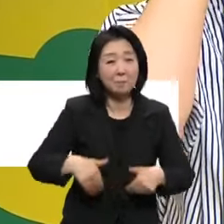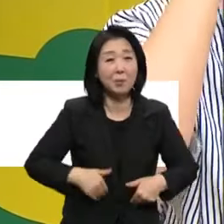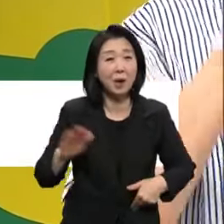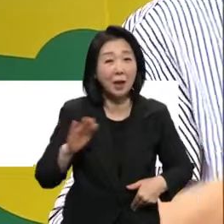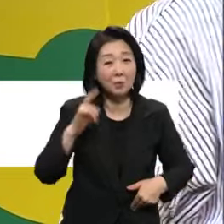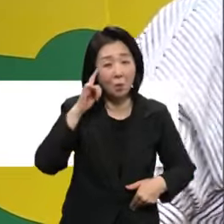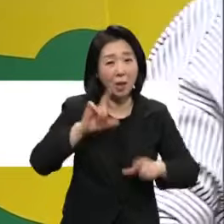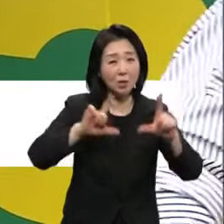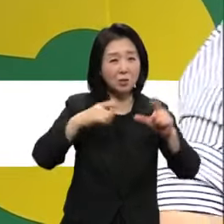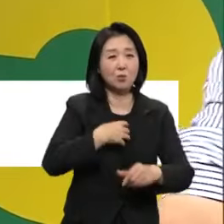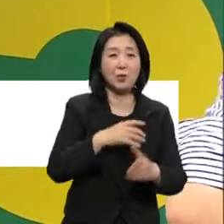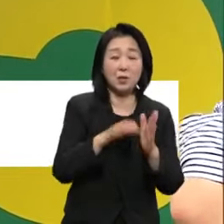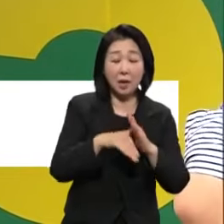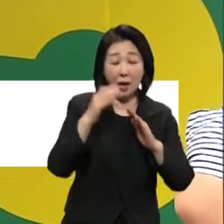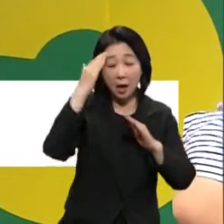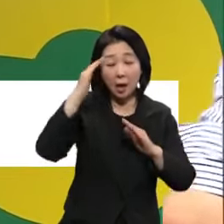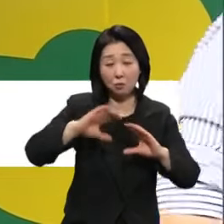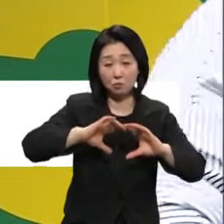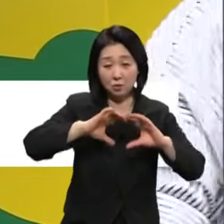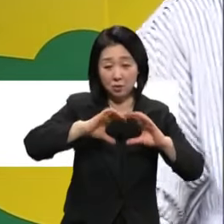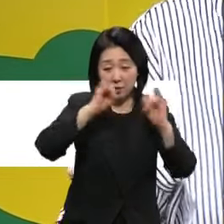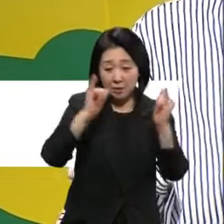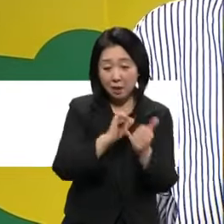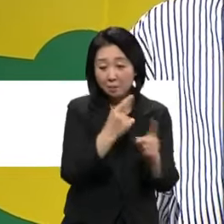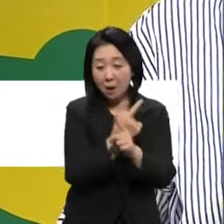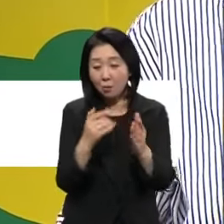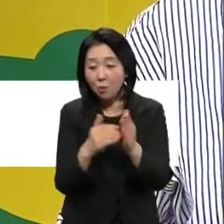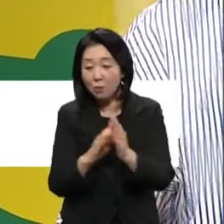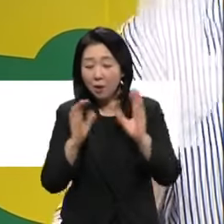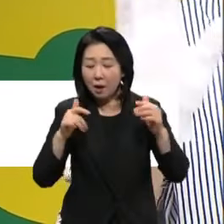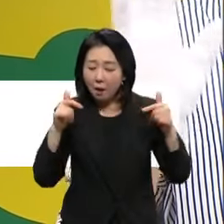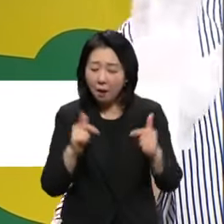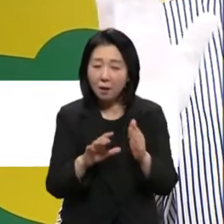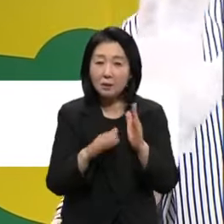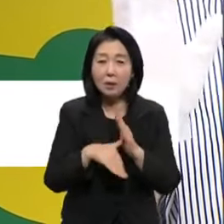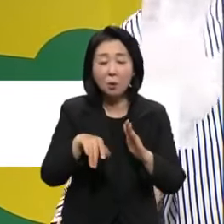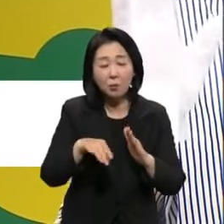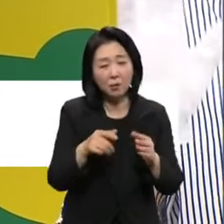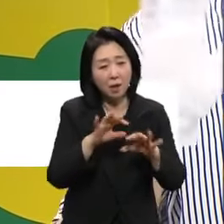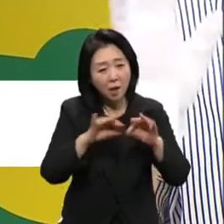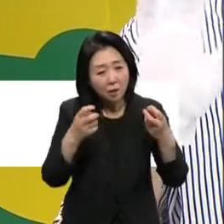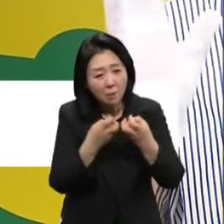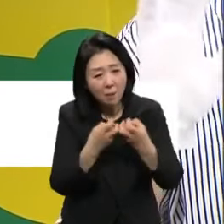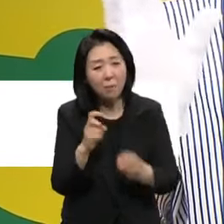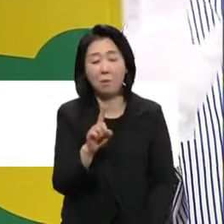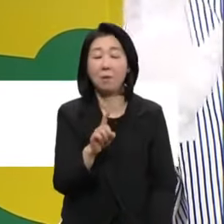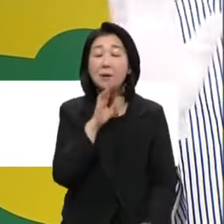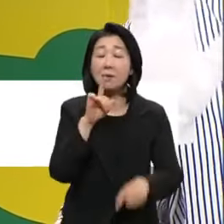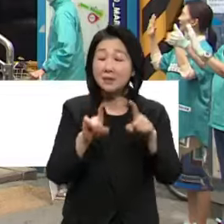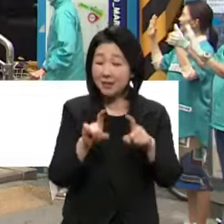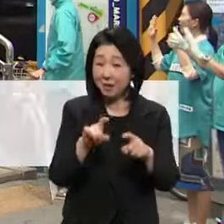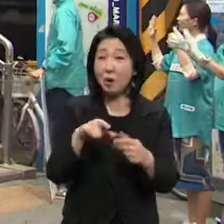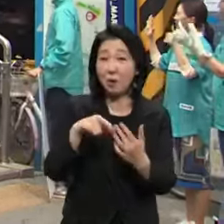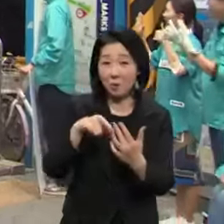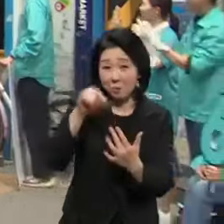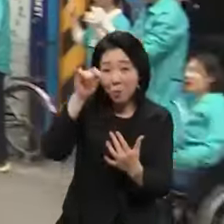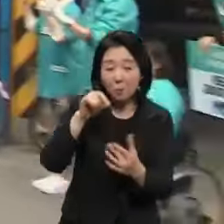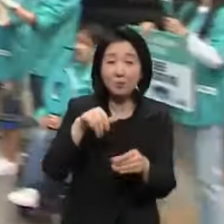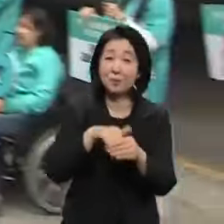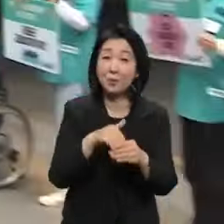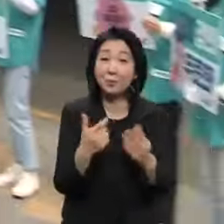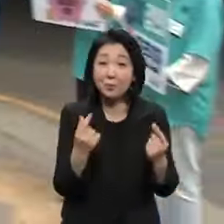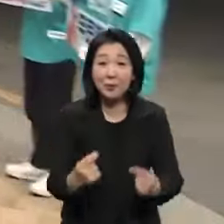바꿀 것인가, 저출생 시대에 어떻게 싸울 것인가, 그걸 실행할 후보를 뽑는 총선입니다. 새로운